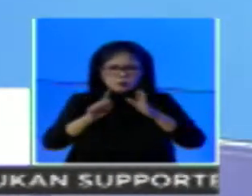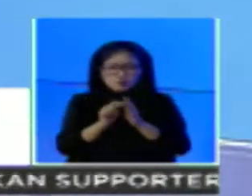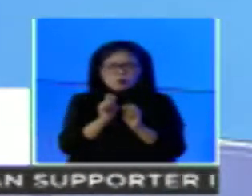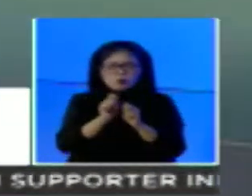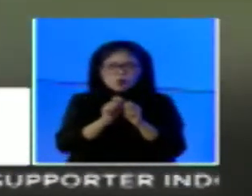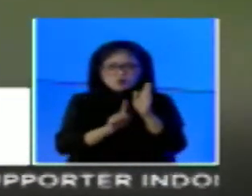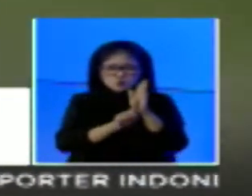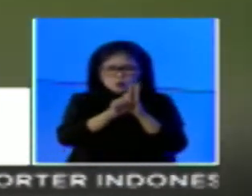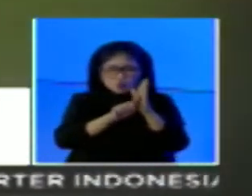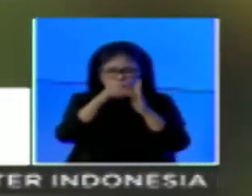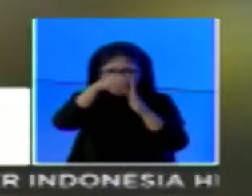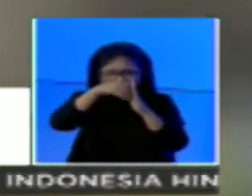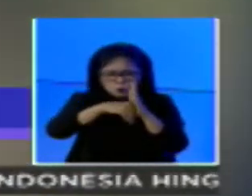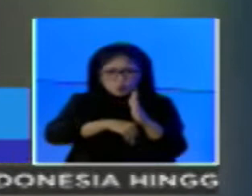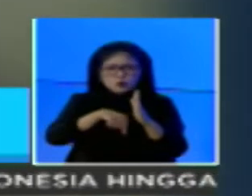turun.